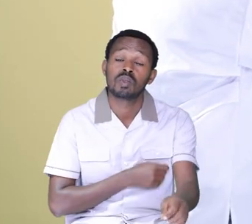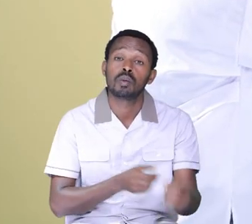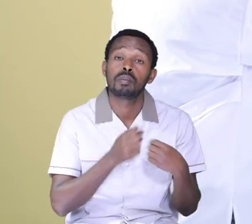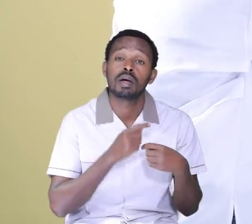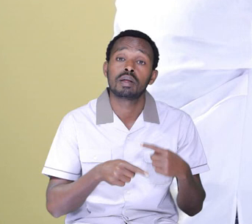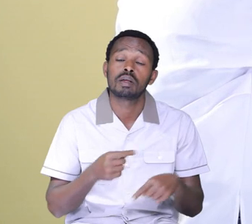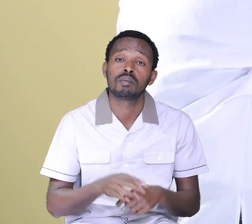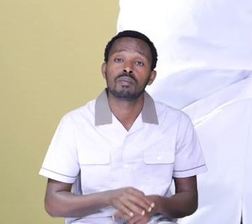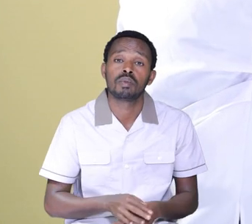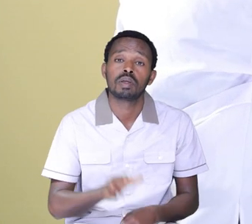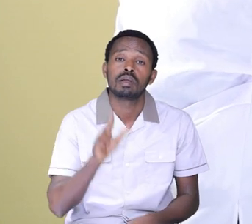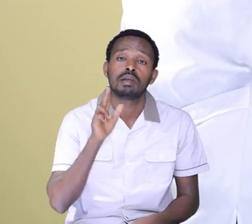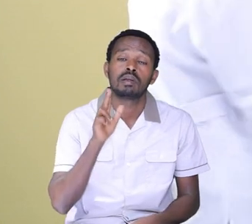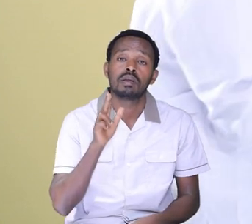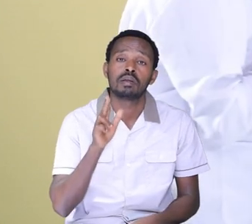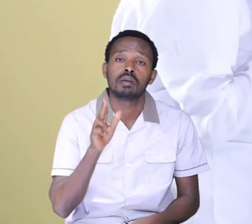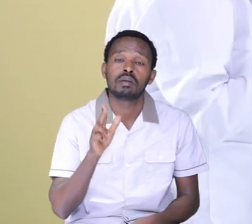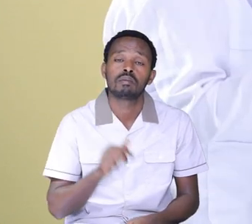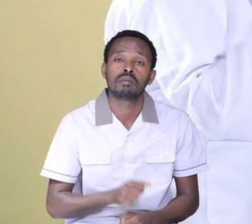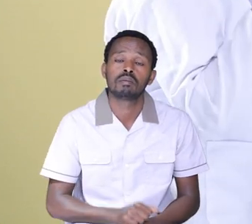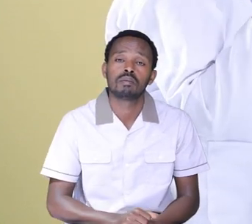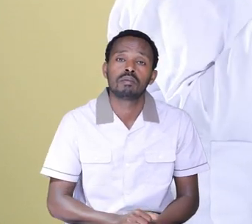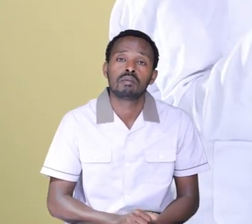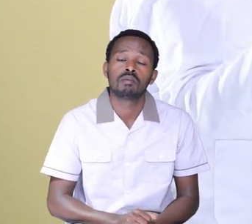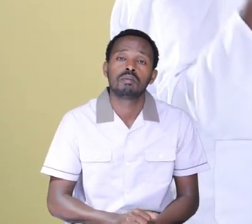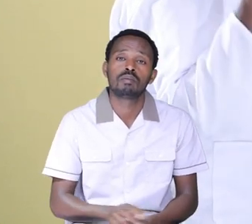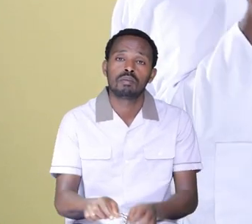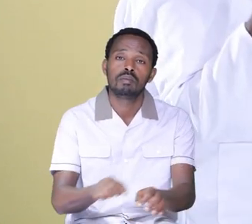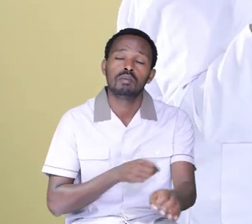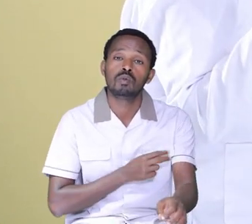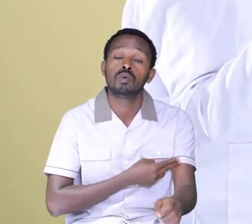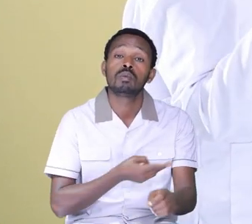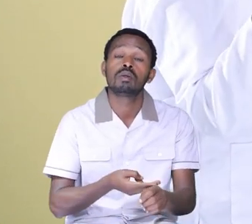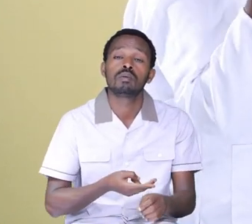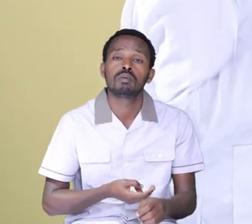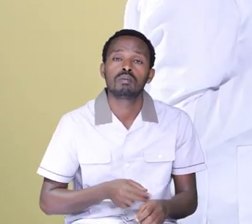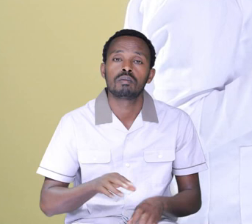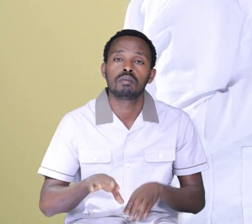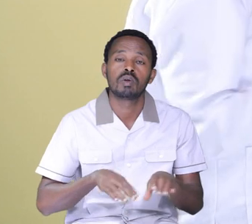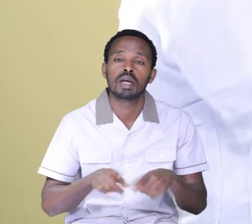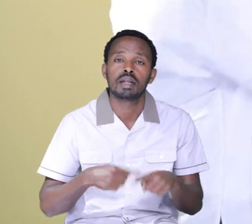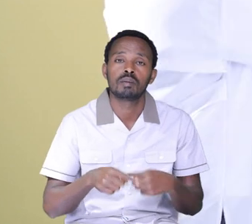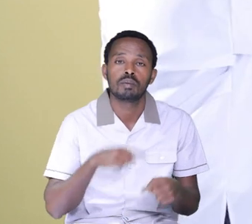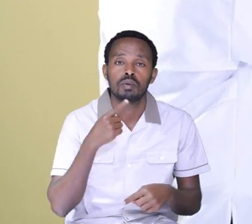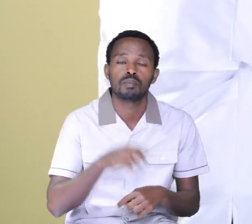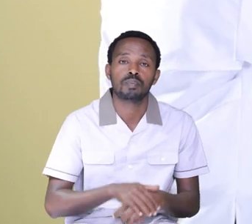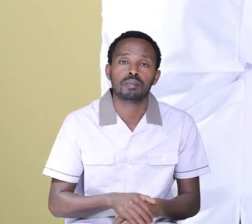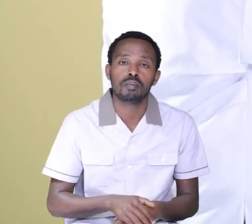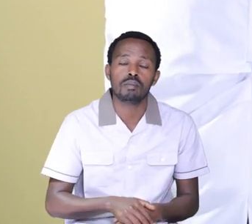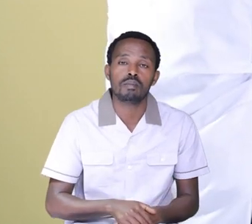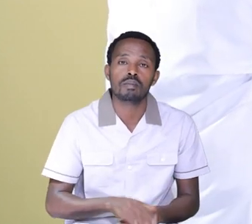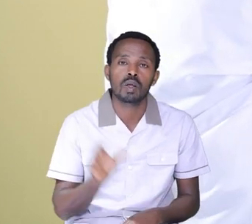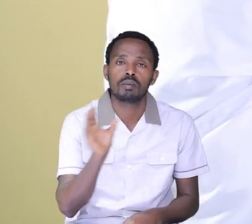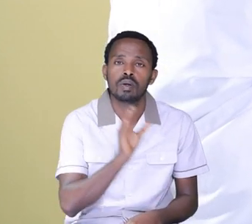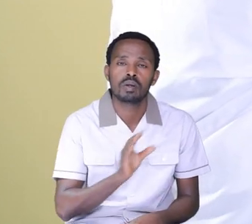jechun immo fageny si kaaste haga si tijirtu koni fageny humna sochoftun adema me jechu she kana ra mal